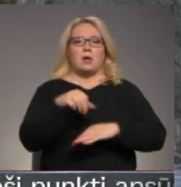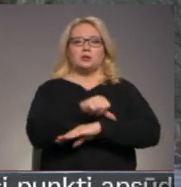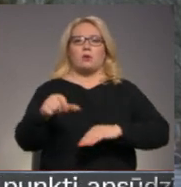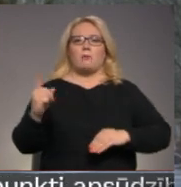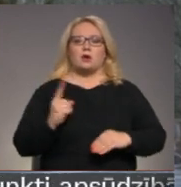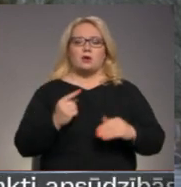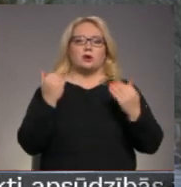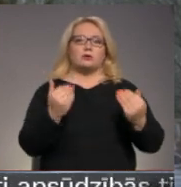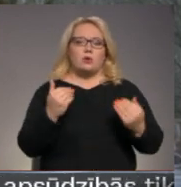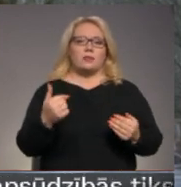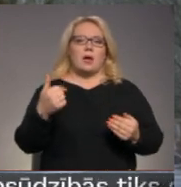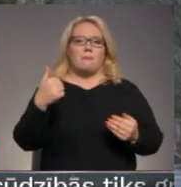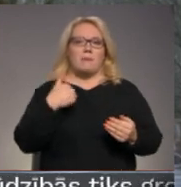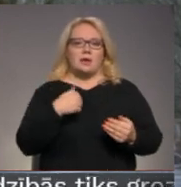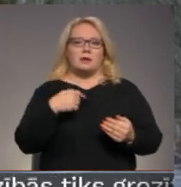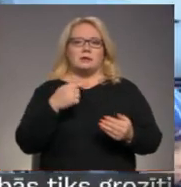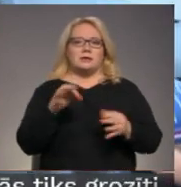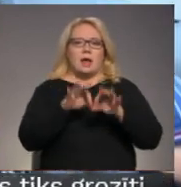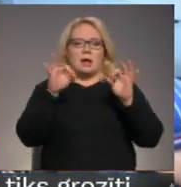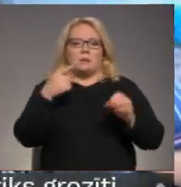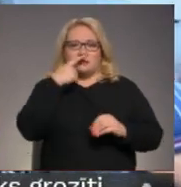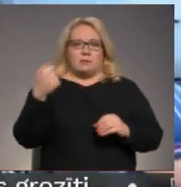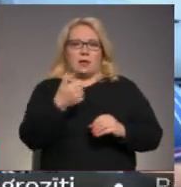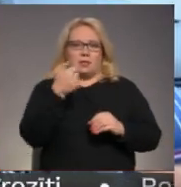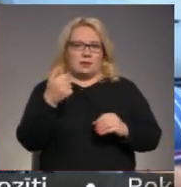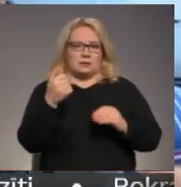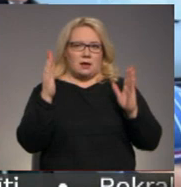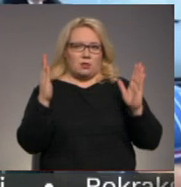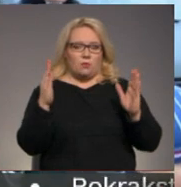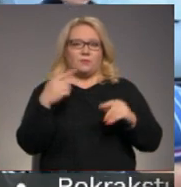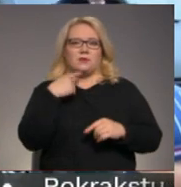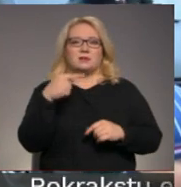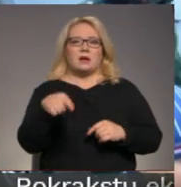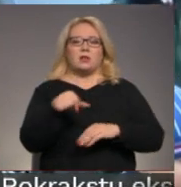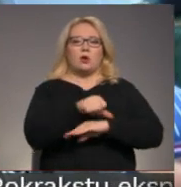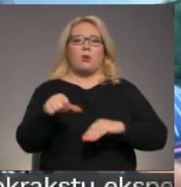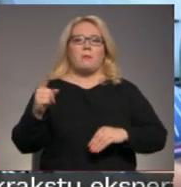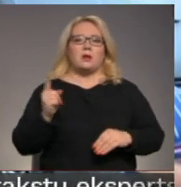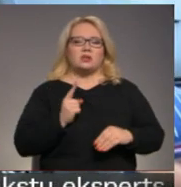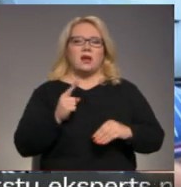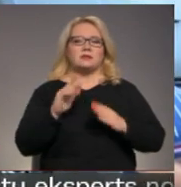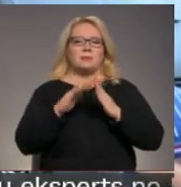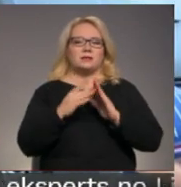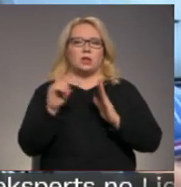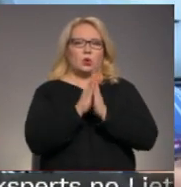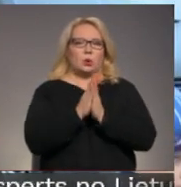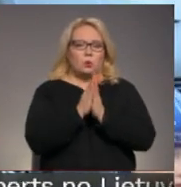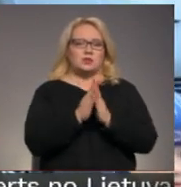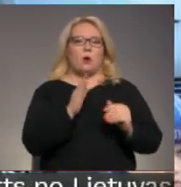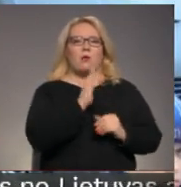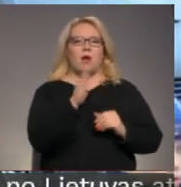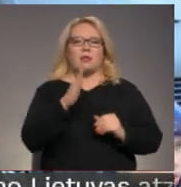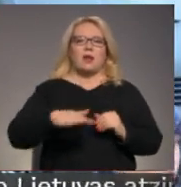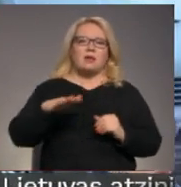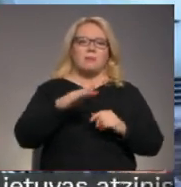robežsargi, šodien mēs uzsākam savu 100. gadu. Jo praktiski Ludza ir, varētu teikt, kad robežsargu pilsēta, ikvienā ģimenē ir kāds